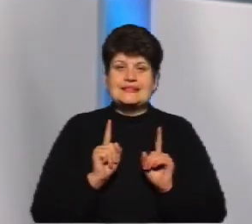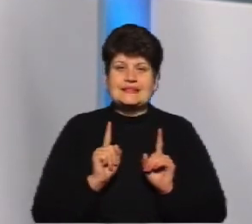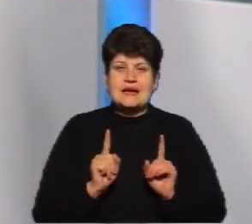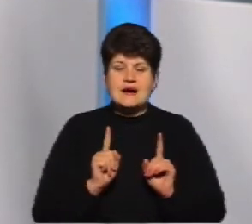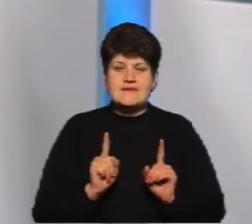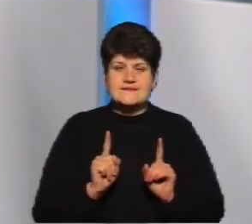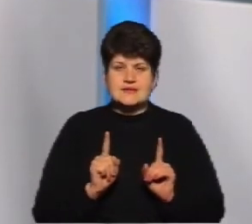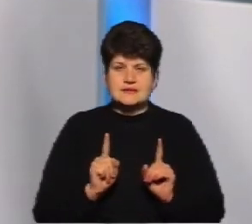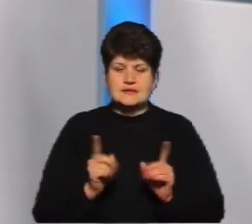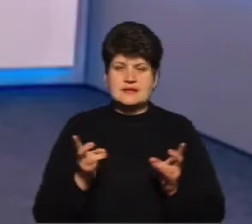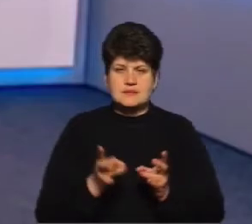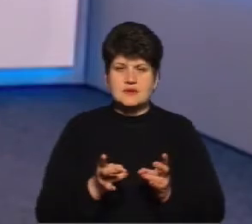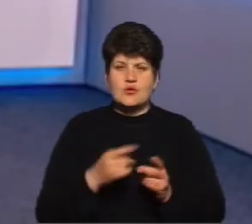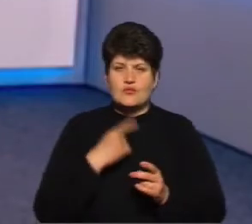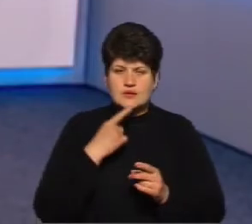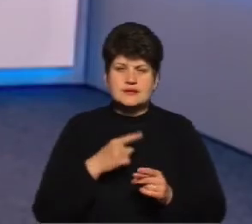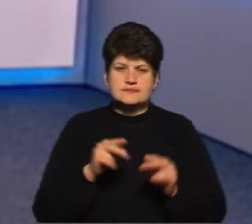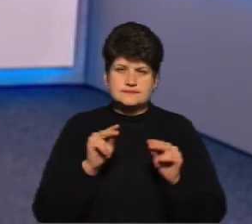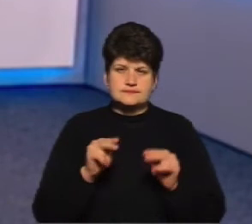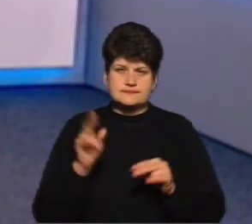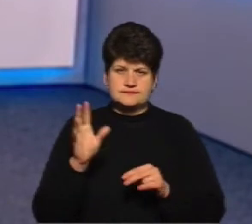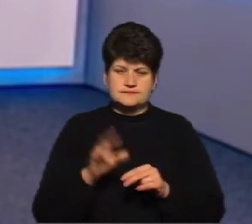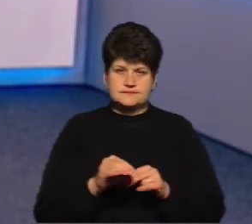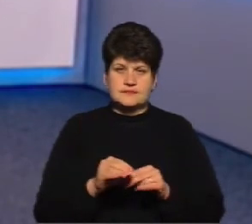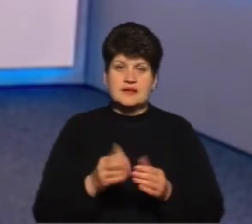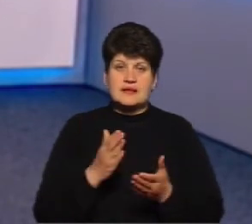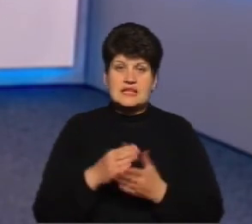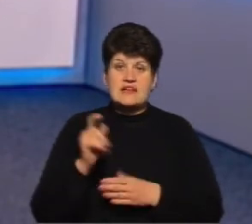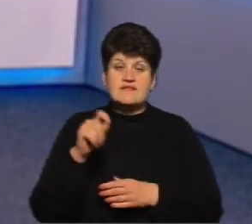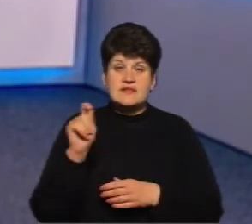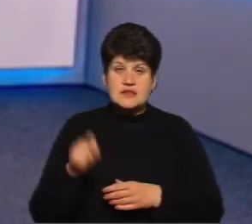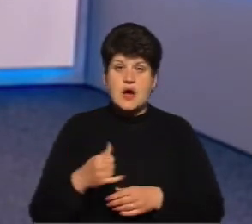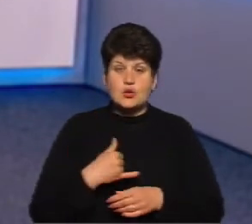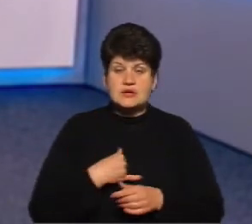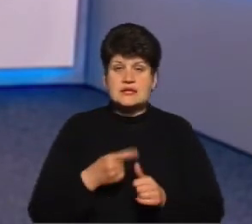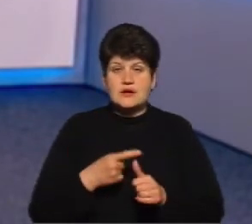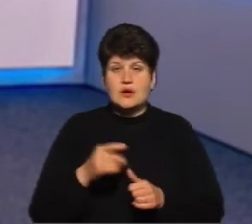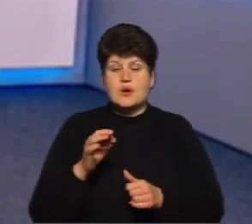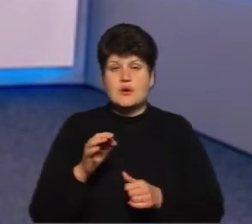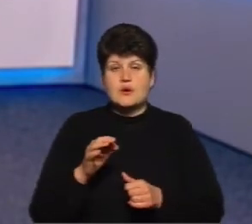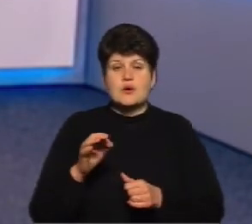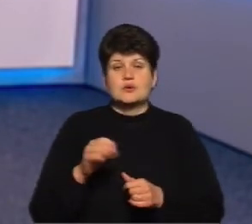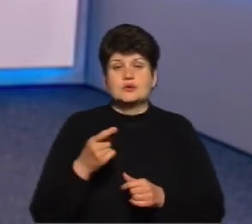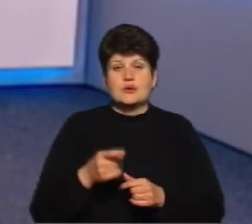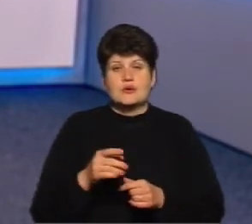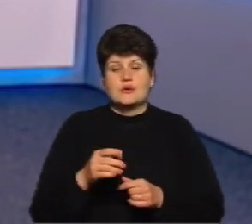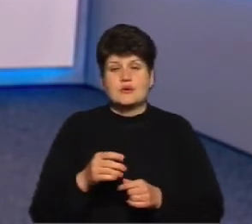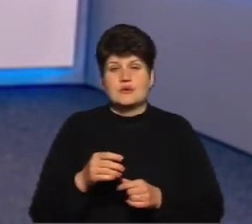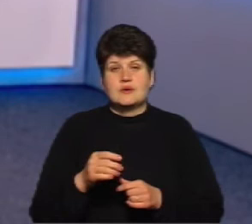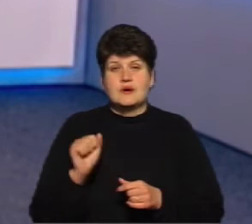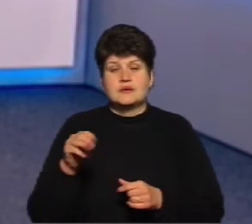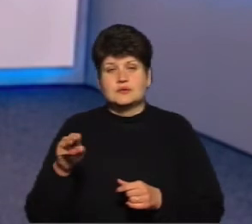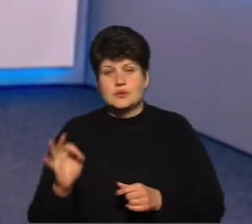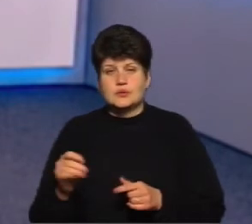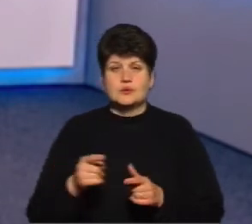треба речі називати своїми іменами. Іде війна, а в нас її називають то операція об'єднана, то